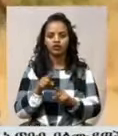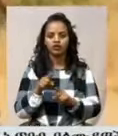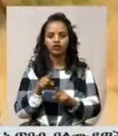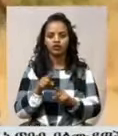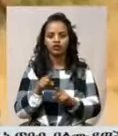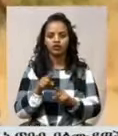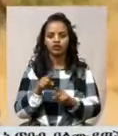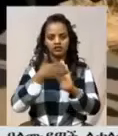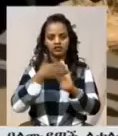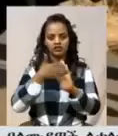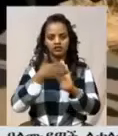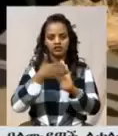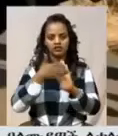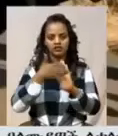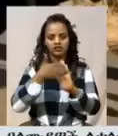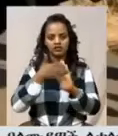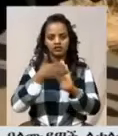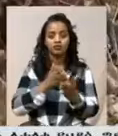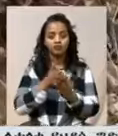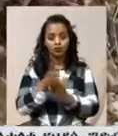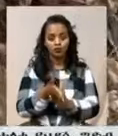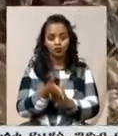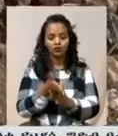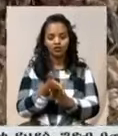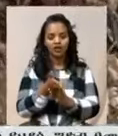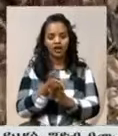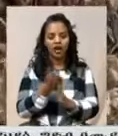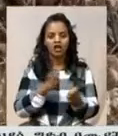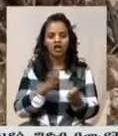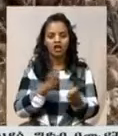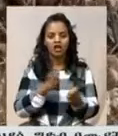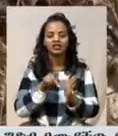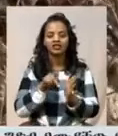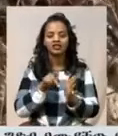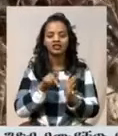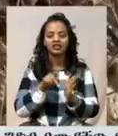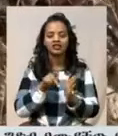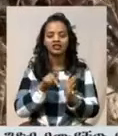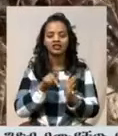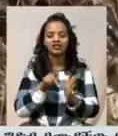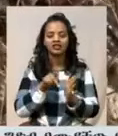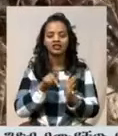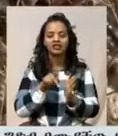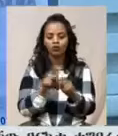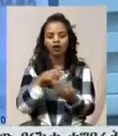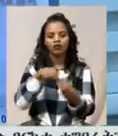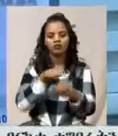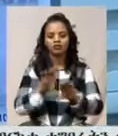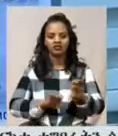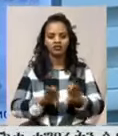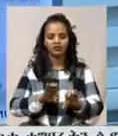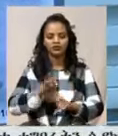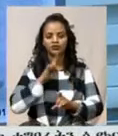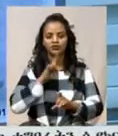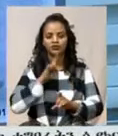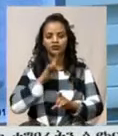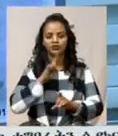በጉዳይ አስፈጻሚዎቻቸውና ቅጥረኞቻቸው አማካኝነትም የአልሞት ባይ ተጋዳ የትርምስ ሙከራን በተለያዩ አካባቢዎች እያከናወኑም